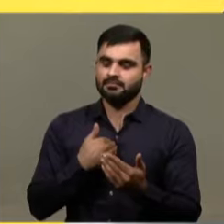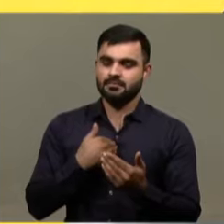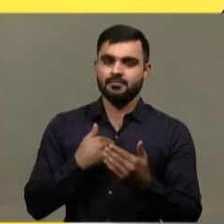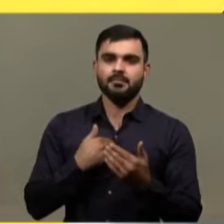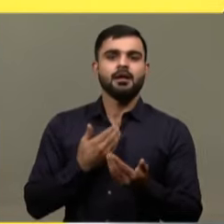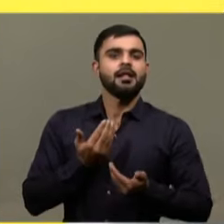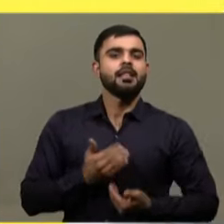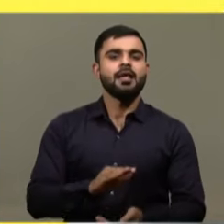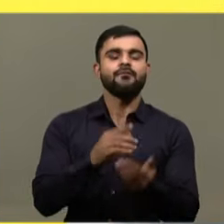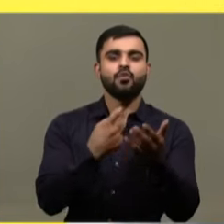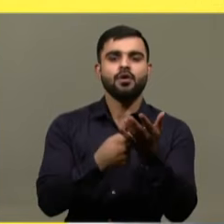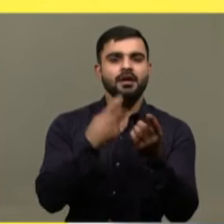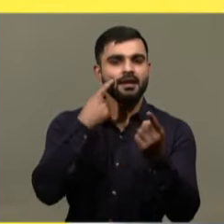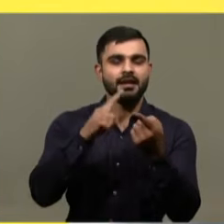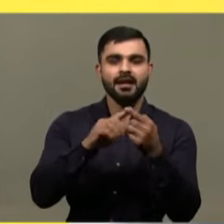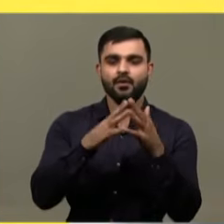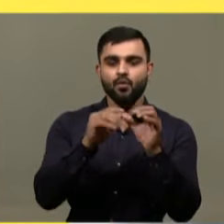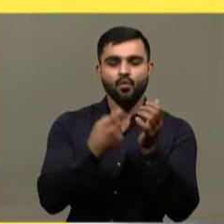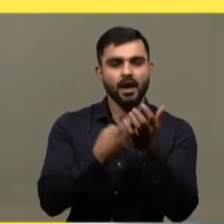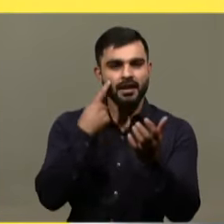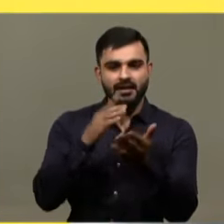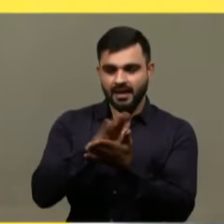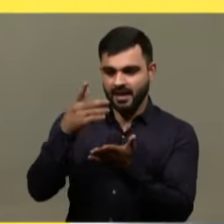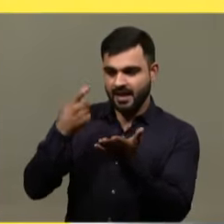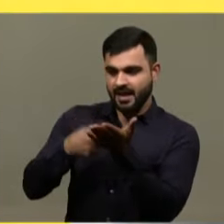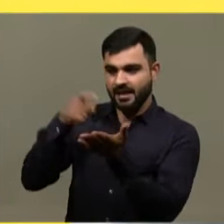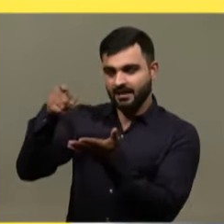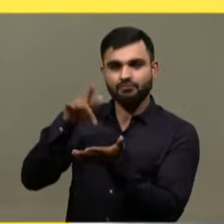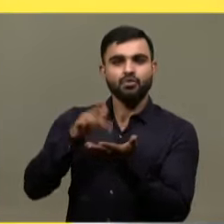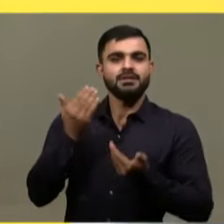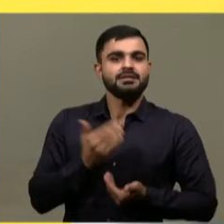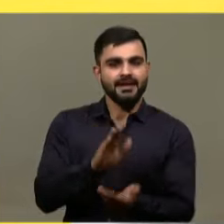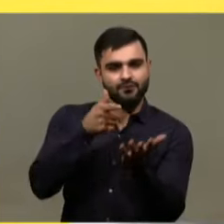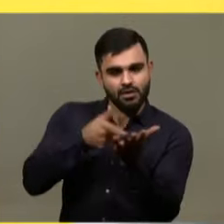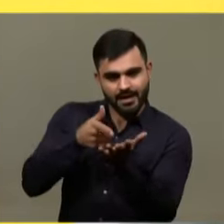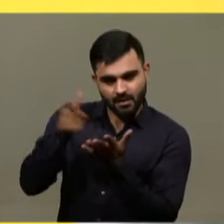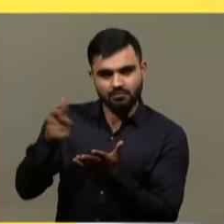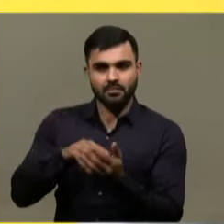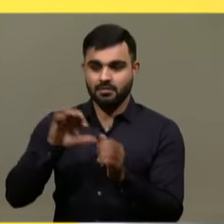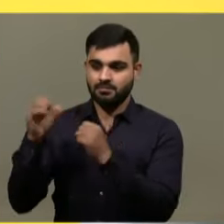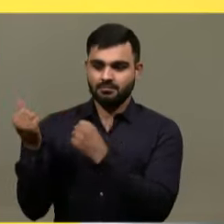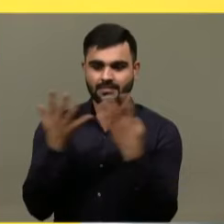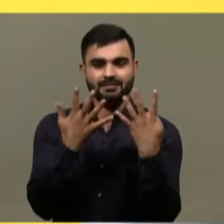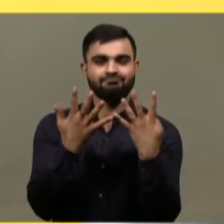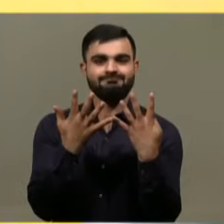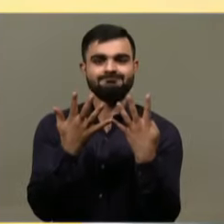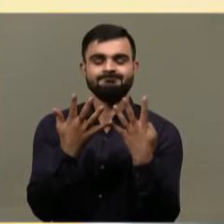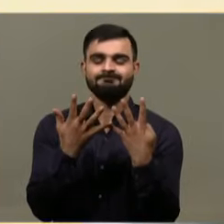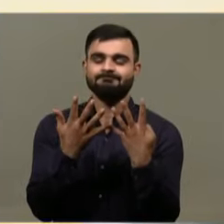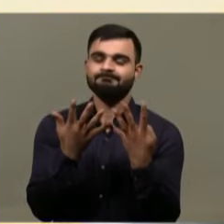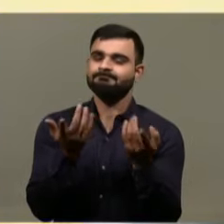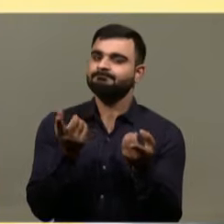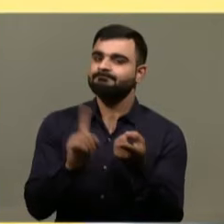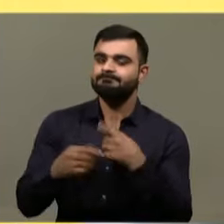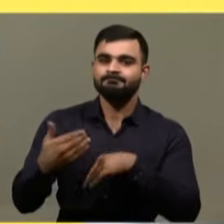रेवाड़ी के एक छोटे से गांव में हुआ था हरियाणा में और न महीने के बाद मुझे पोलियो हुआ